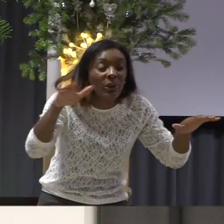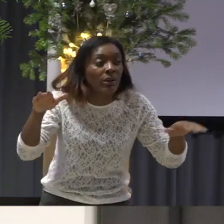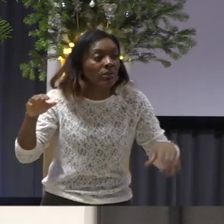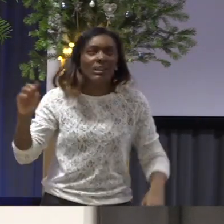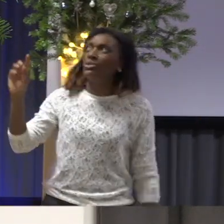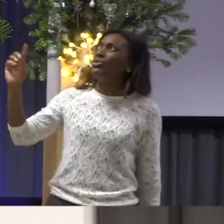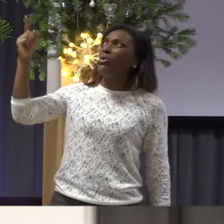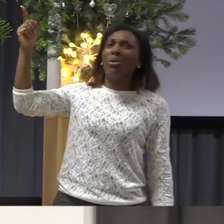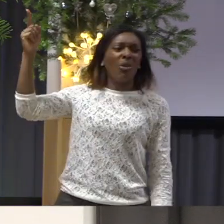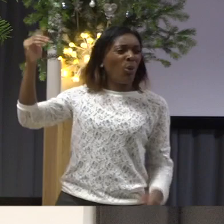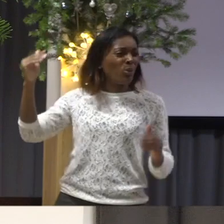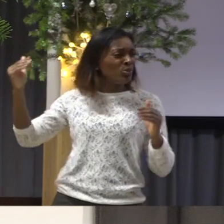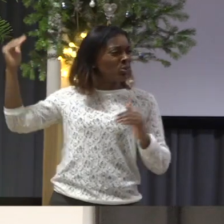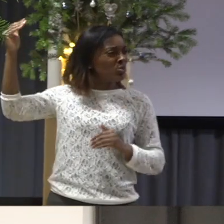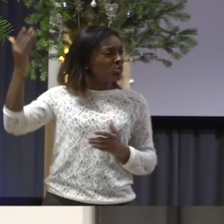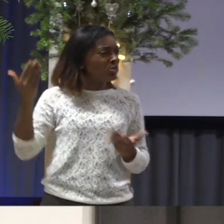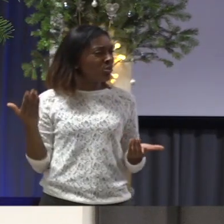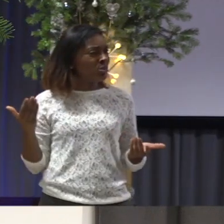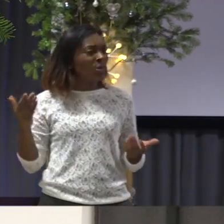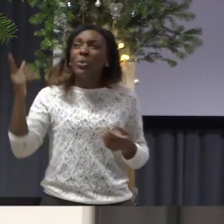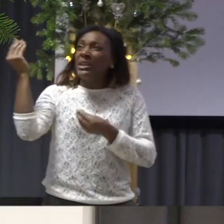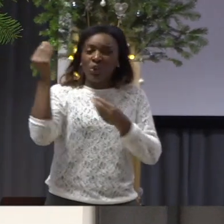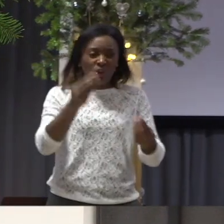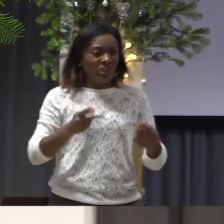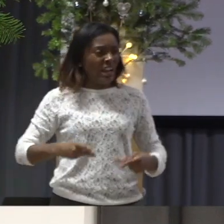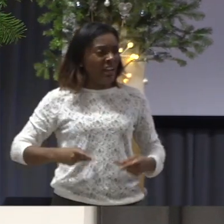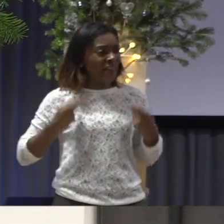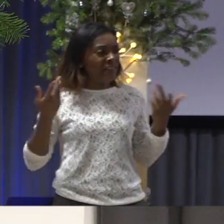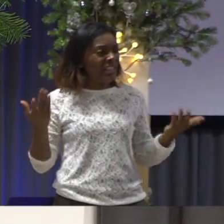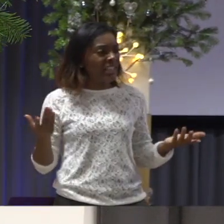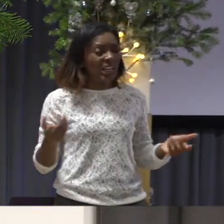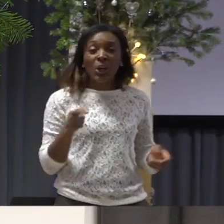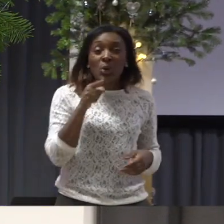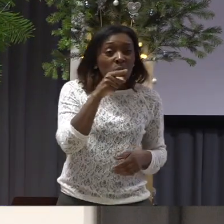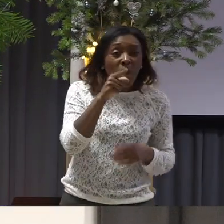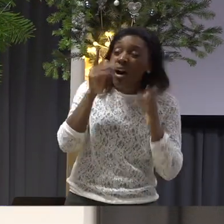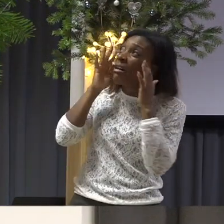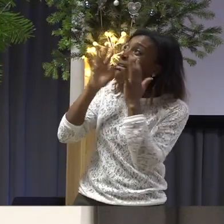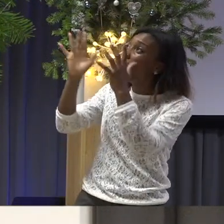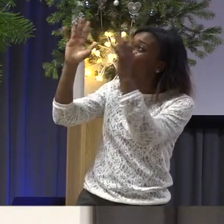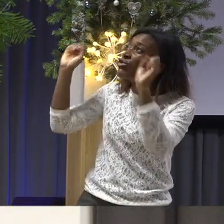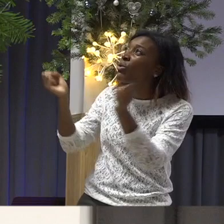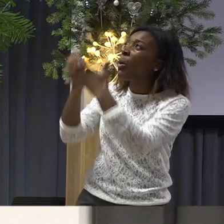qui a dans sa main ton souffle et toutes tes voies.